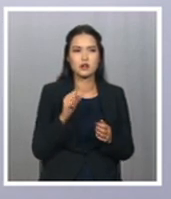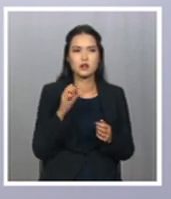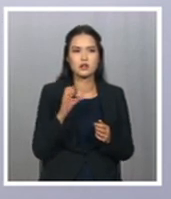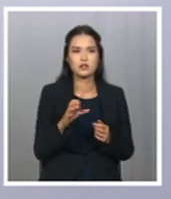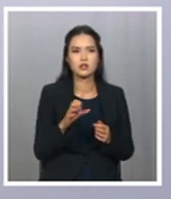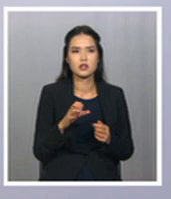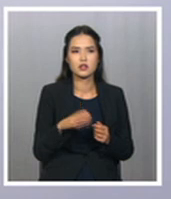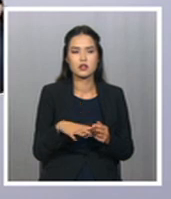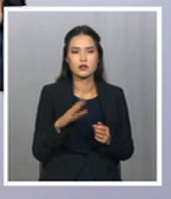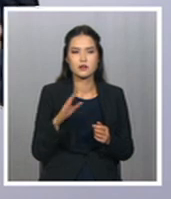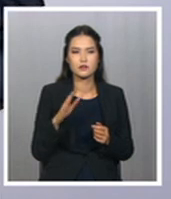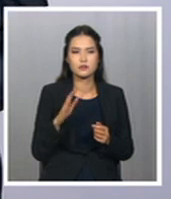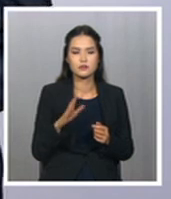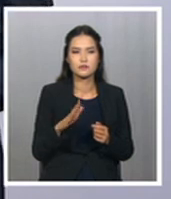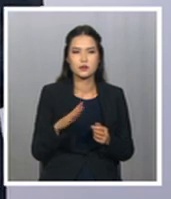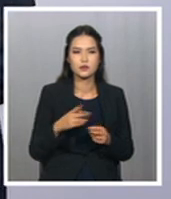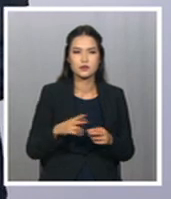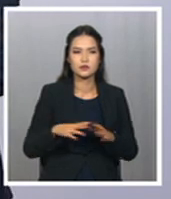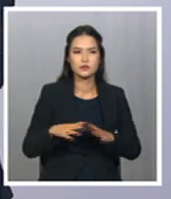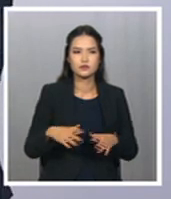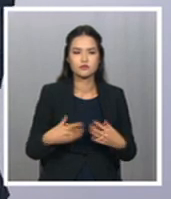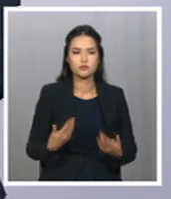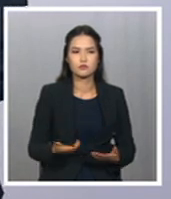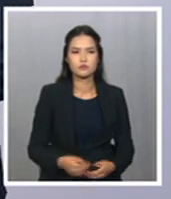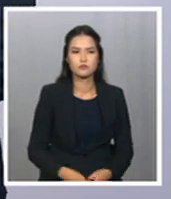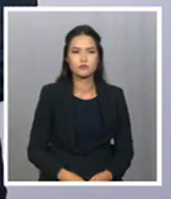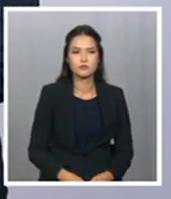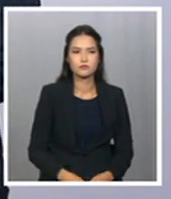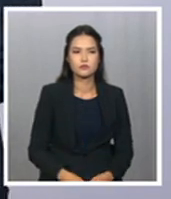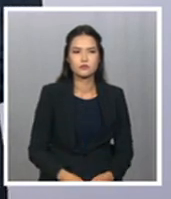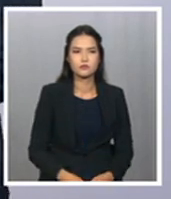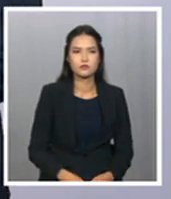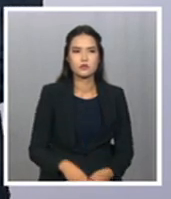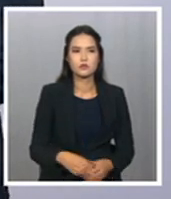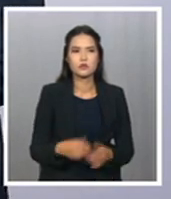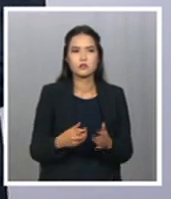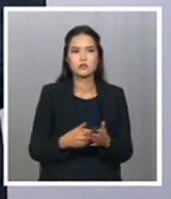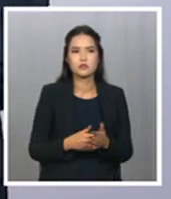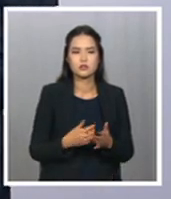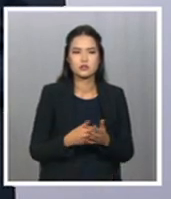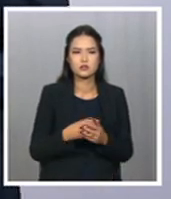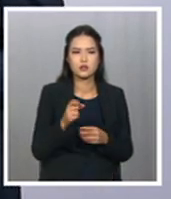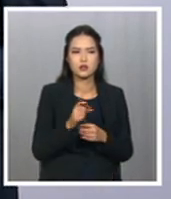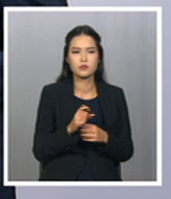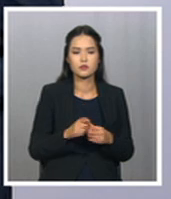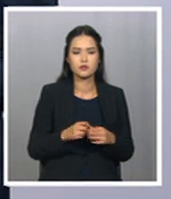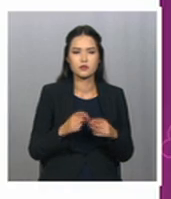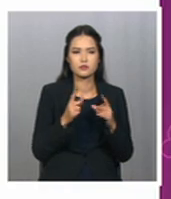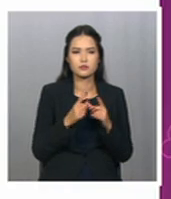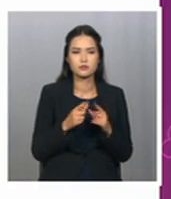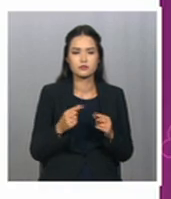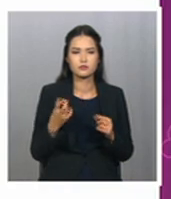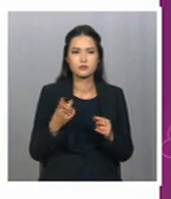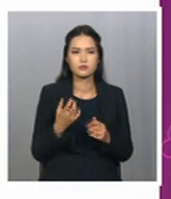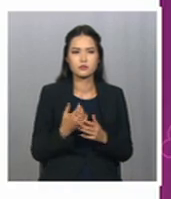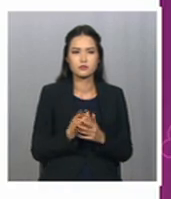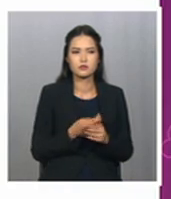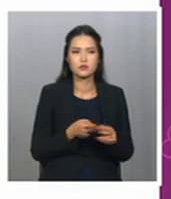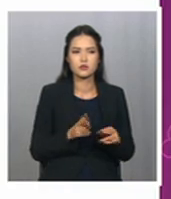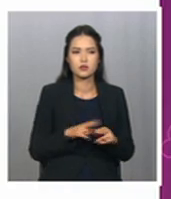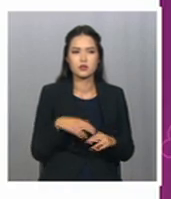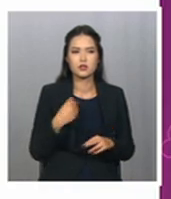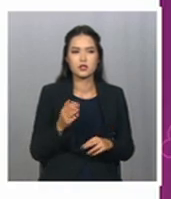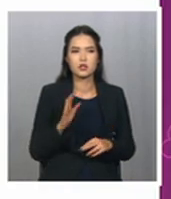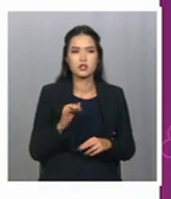Б төбесі жоқ. Белгісіз қабырға мен бұрыштарын табыңыз. А бұрышының